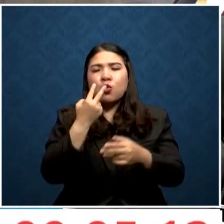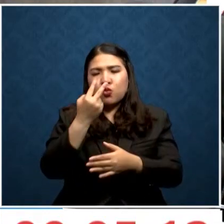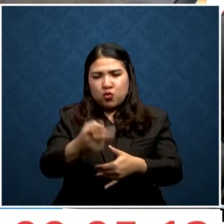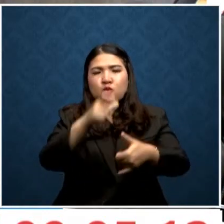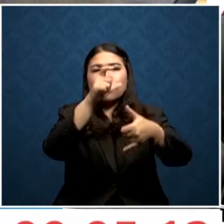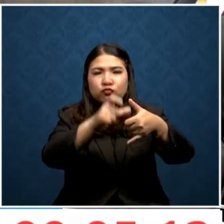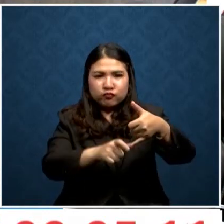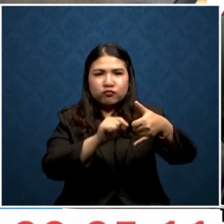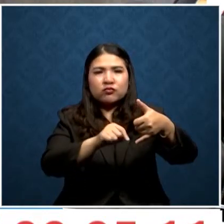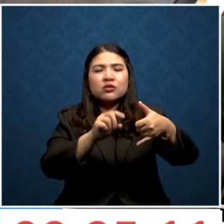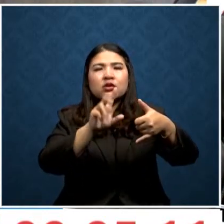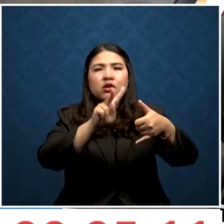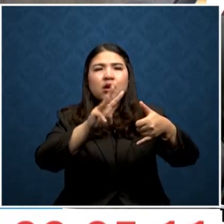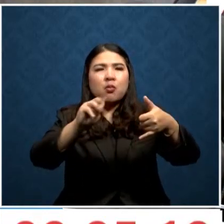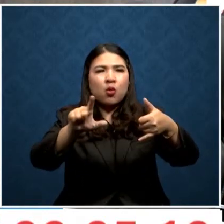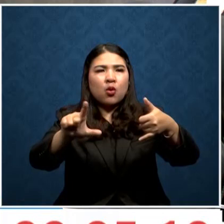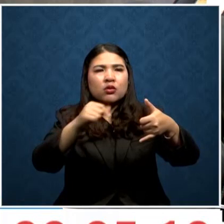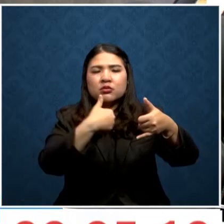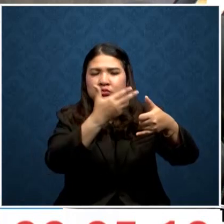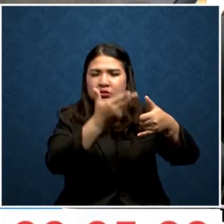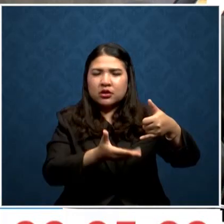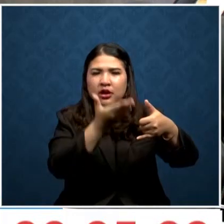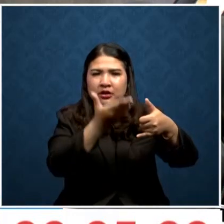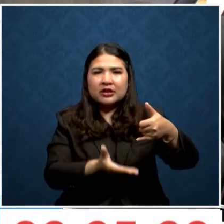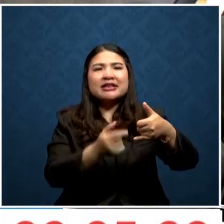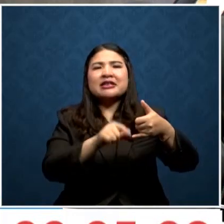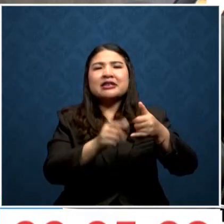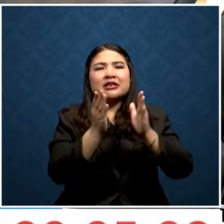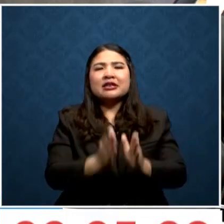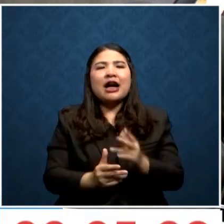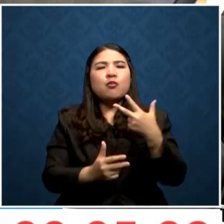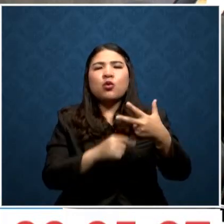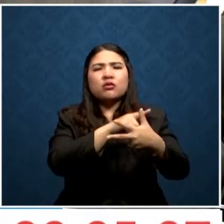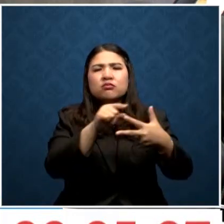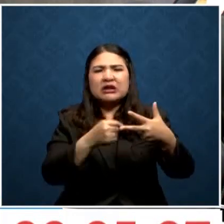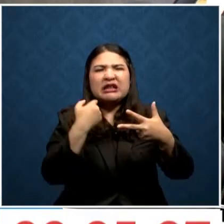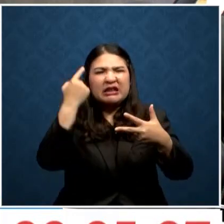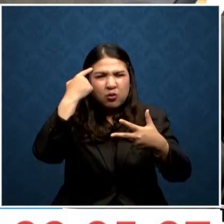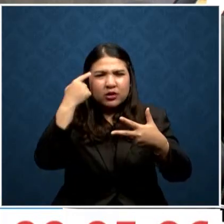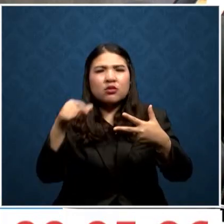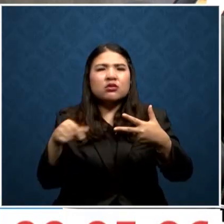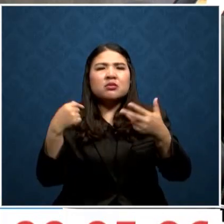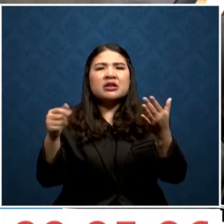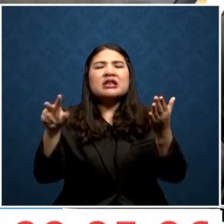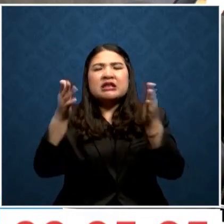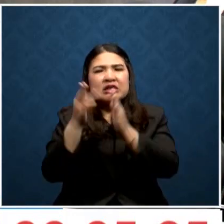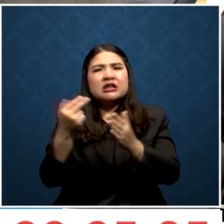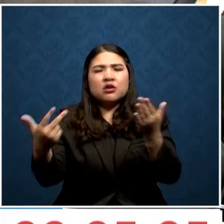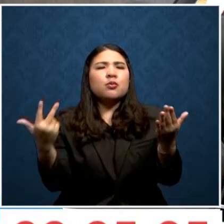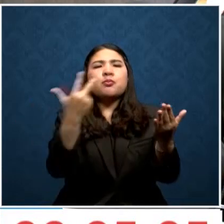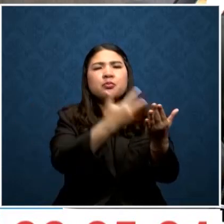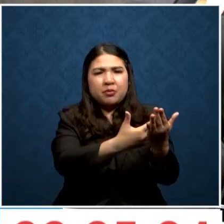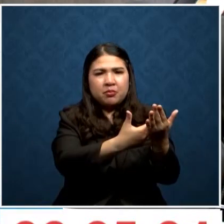านกมลท่านกัลยาท่านเสรณีไม่น่าจะหลุดจากสายที่ตรงนะครับผมขออนุญาตนะครับเนื่องจากมันเลยไปแล้วแต่ว่าทั้งนี้